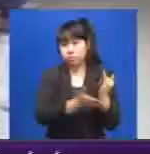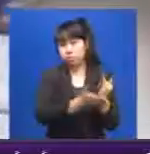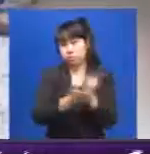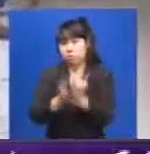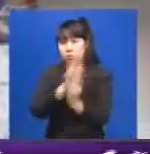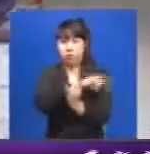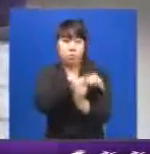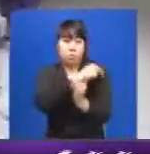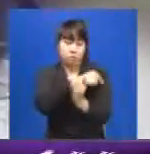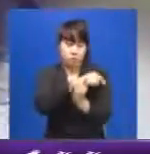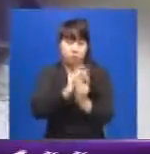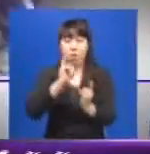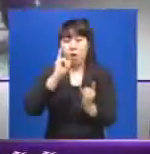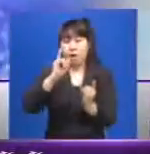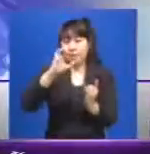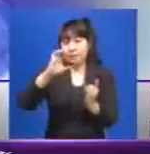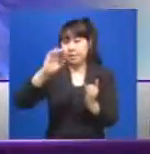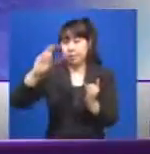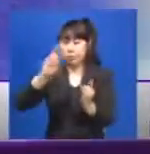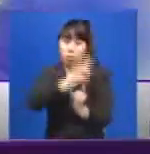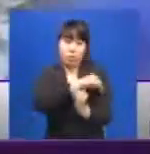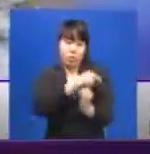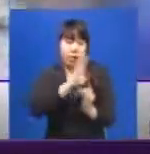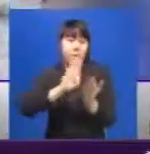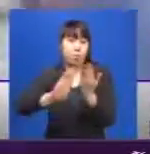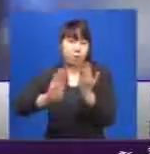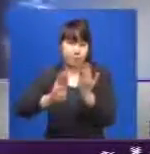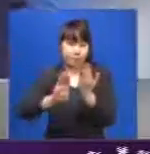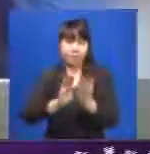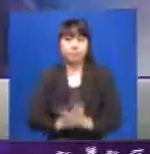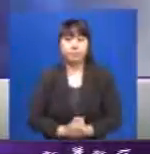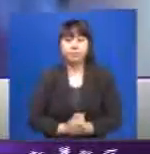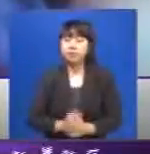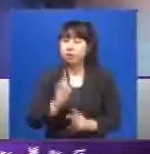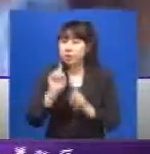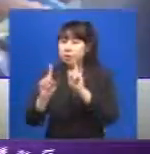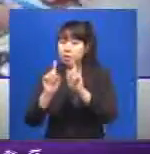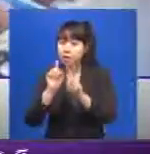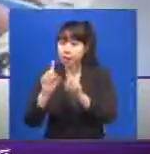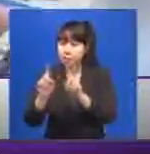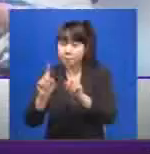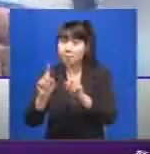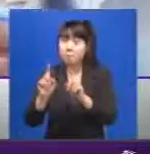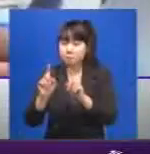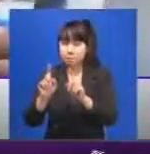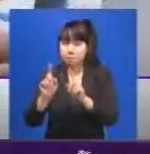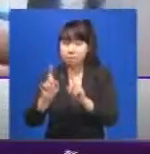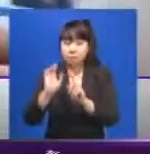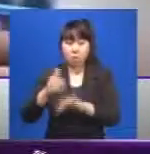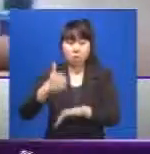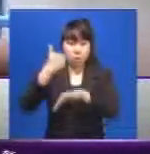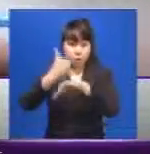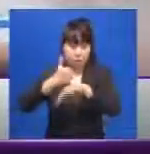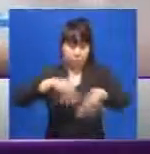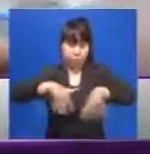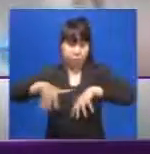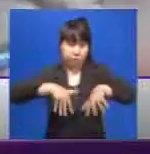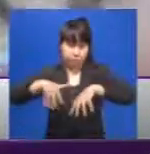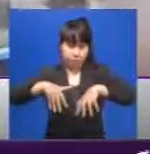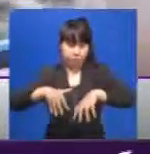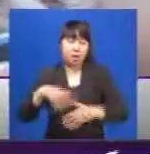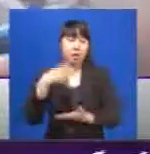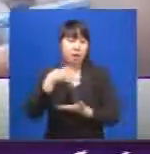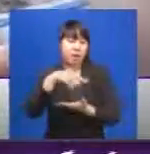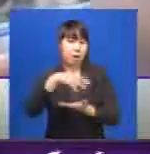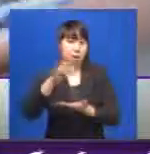เข้ารับการรักษาที่ห้อง ICUโรงพยาบาลบุรีรัมย์ซึ่งจากการสอบถามนางสาวเทืองยาำผู้ใหญ่บ้านบๆมาฆ่าใต้ก็ได้ให้